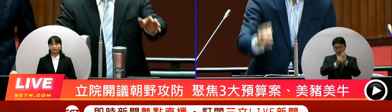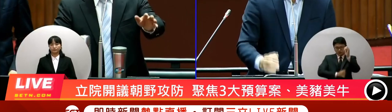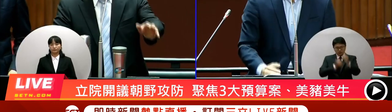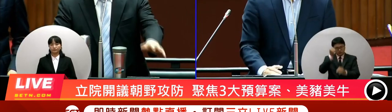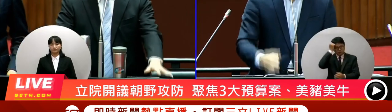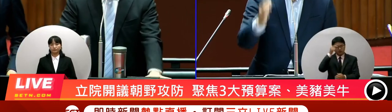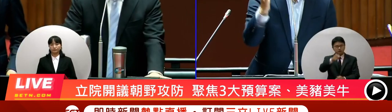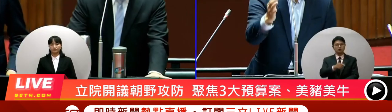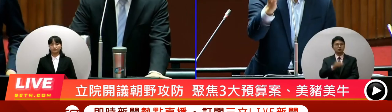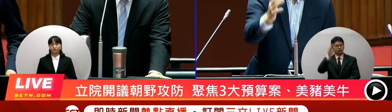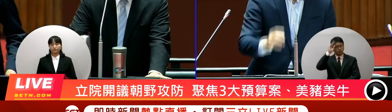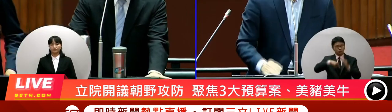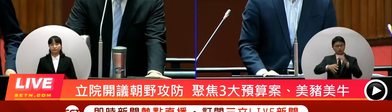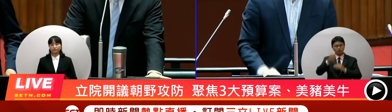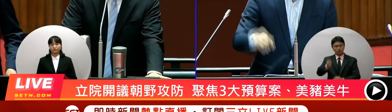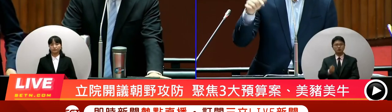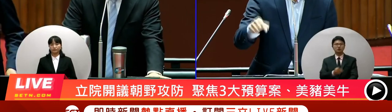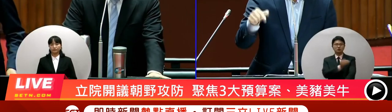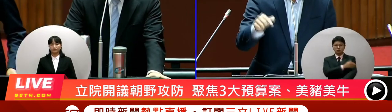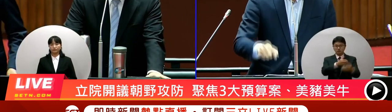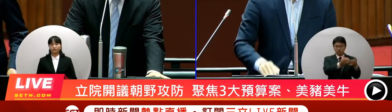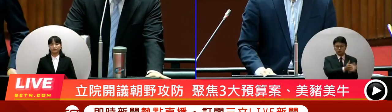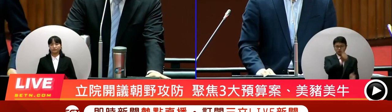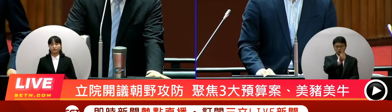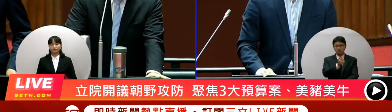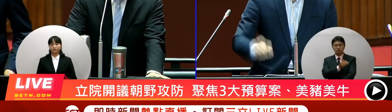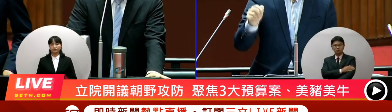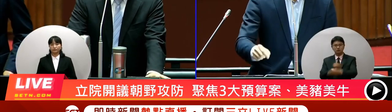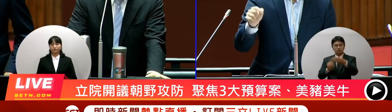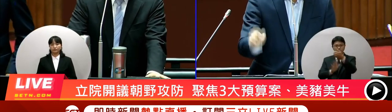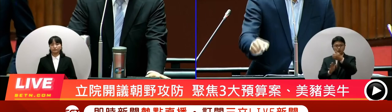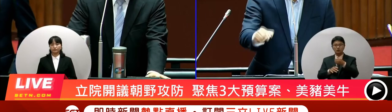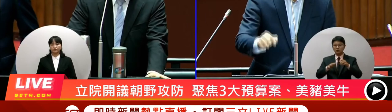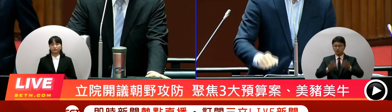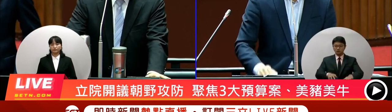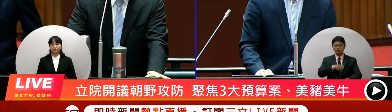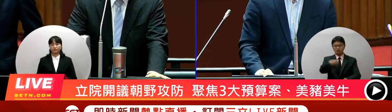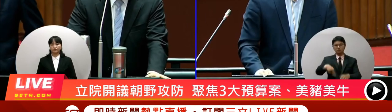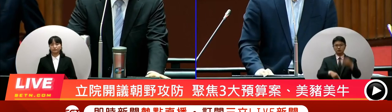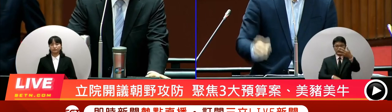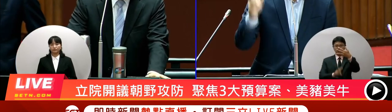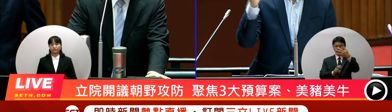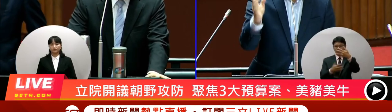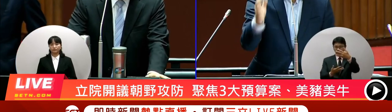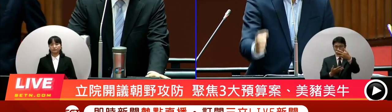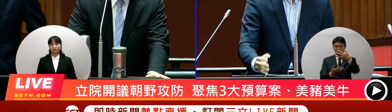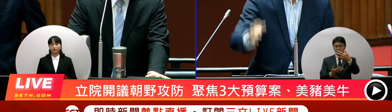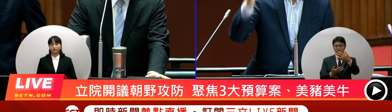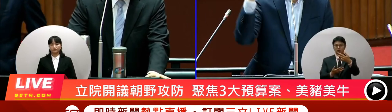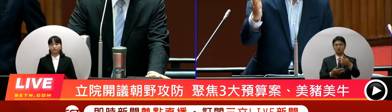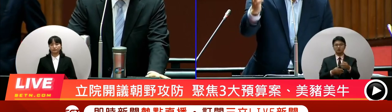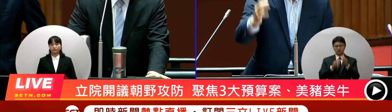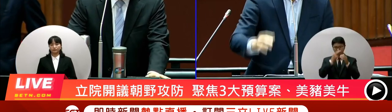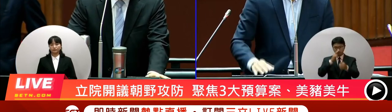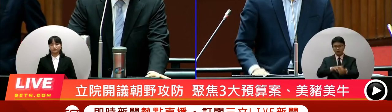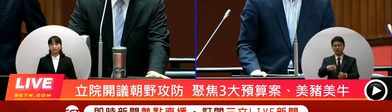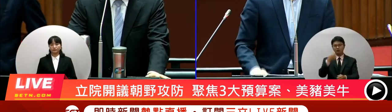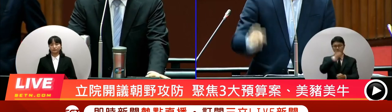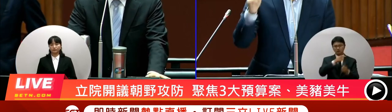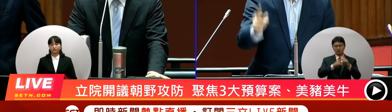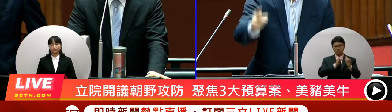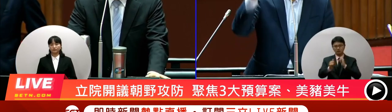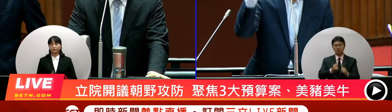部长、陈主委，这一刻你们8月28号竟然让台湾人民吃到瘦肉精猪肉，